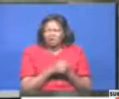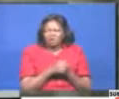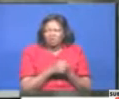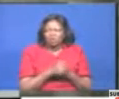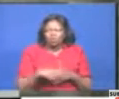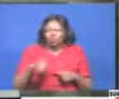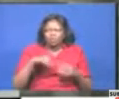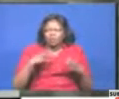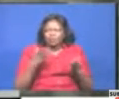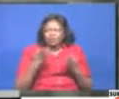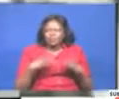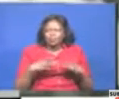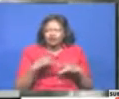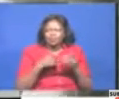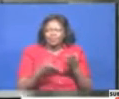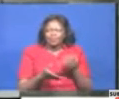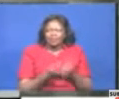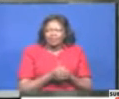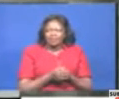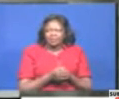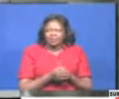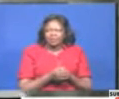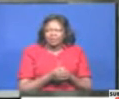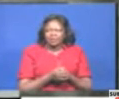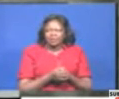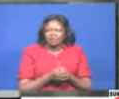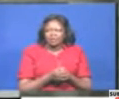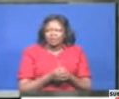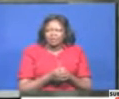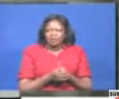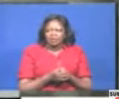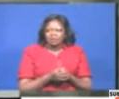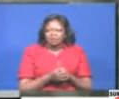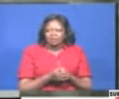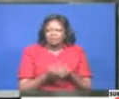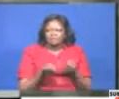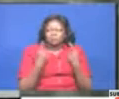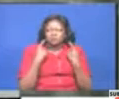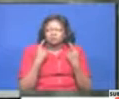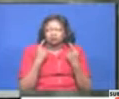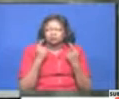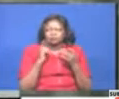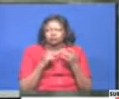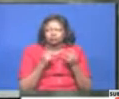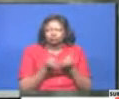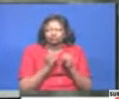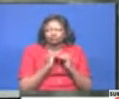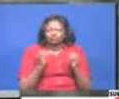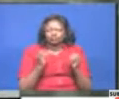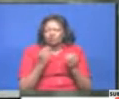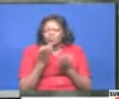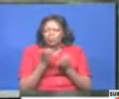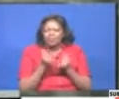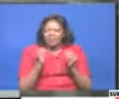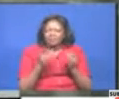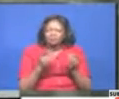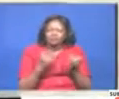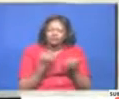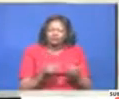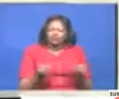Biashara wa Mama Ngina tunakaa kana kwamba yani hatujielewi tuko kingani na tuko na watoto tunataka tupeleke